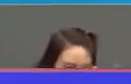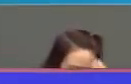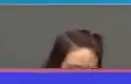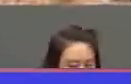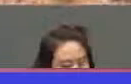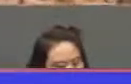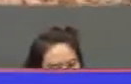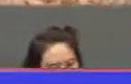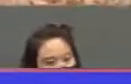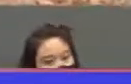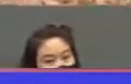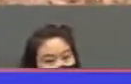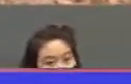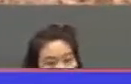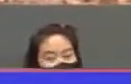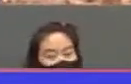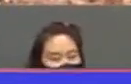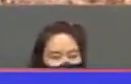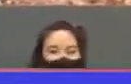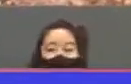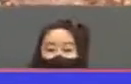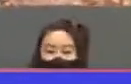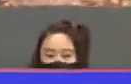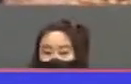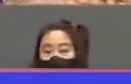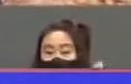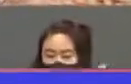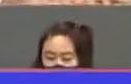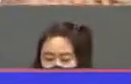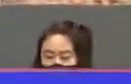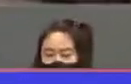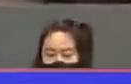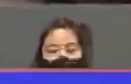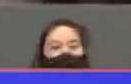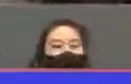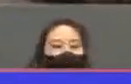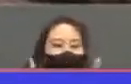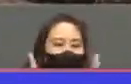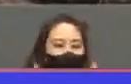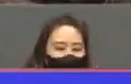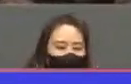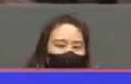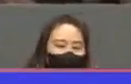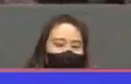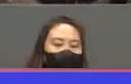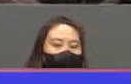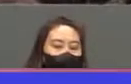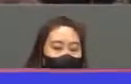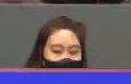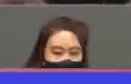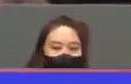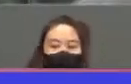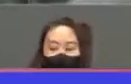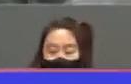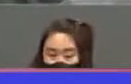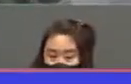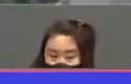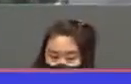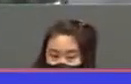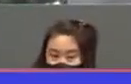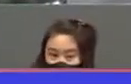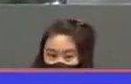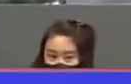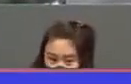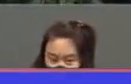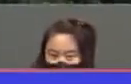ให้ภาคเอกชนนั้นอ่าเข้าไปทำประโยชน์ในพื้นที่ป่าไม้เพื่อปลูกสร้างสวนป่าตามกฎหมายแล้วก็ระเบียบ